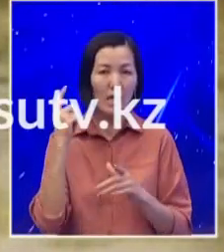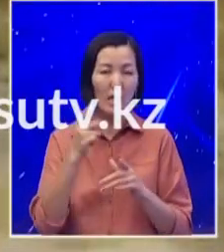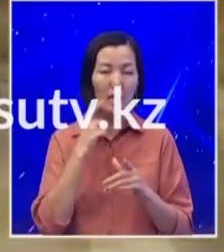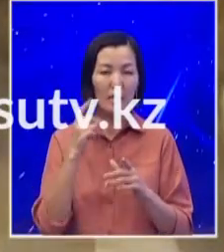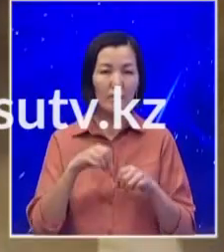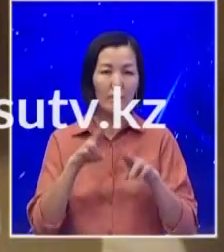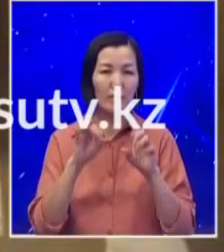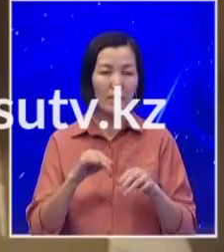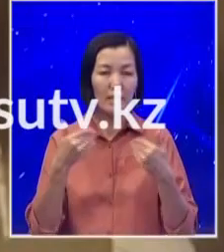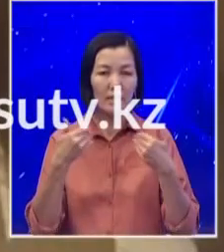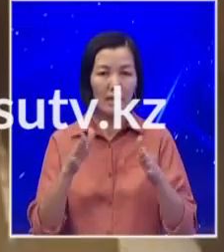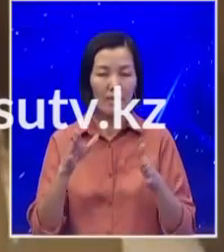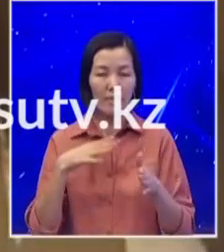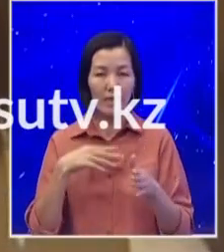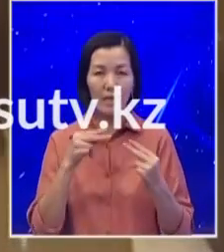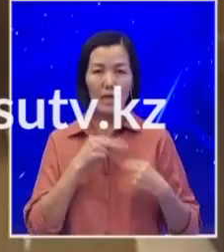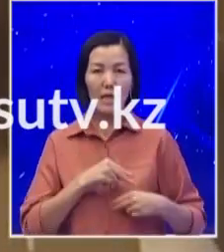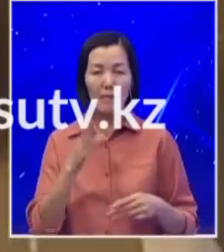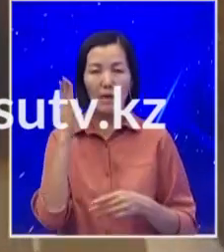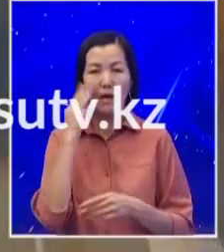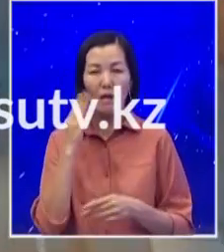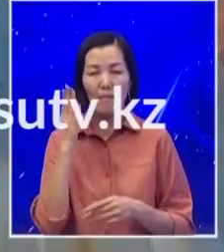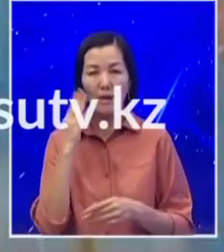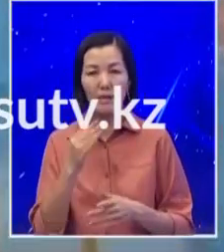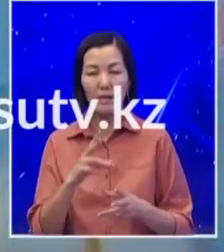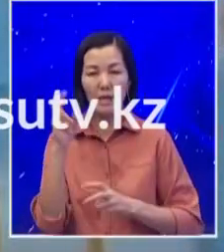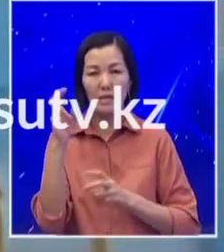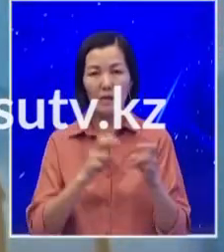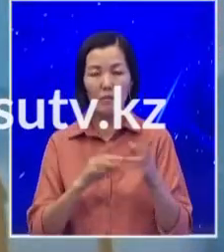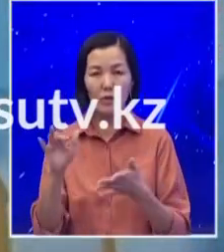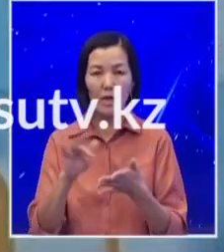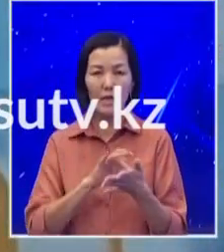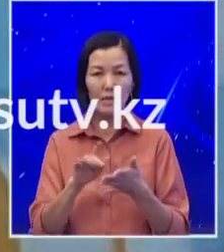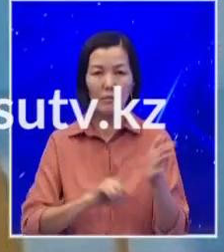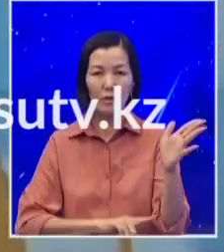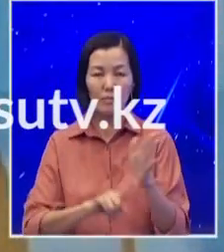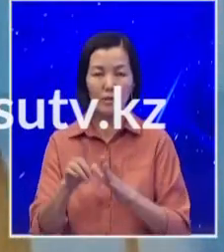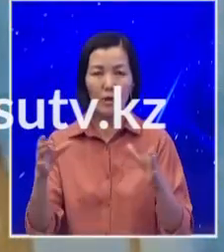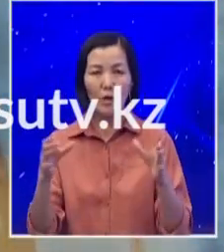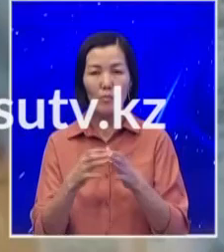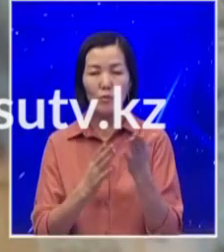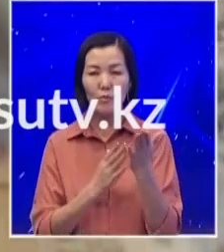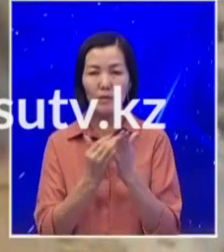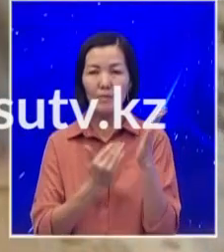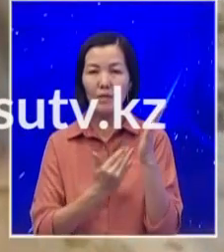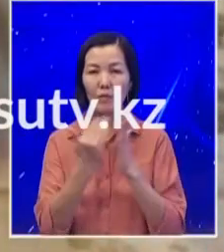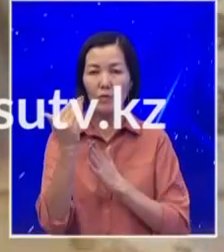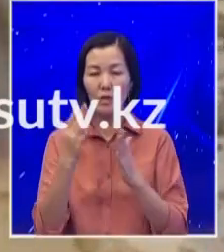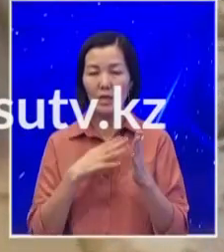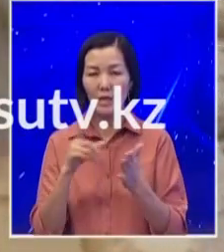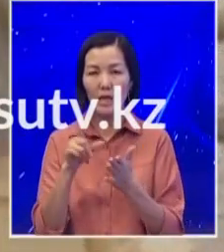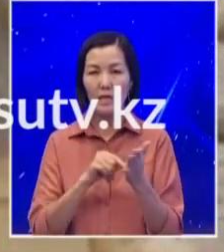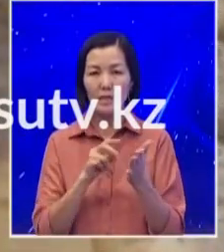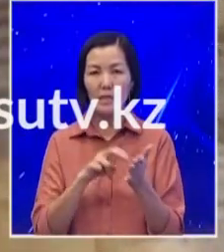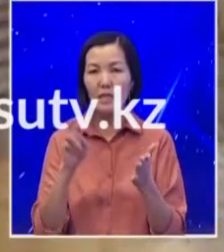мамандығы бойынша тәмәмдәді. Еңбек жолын Алматыдағы Авторем зауытында есепші болып бастап, бөлім башысы қызметіне дейін жетті. Зейнетке